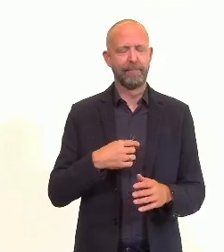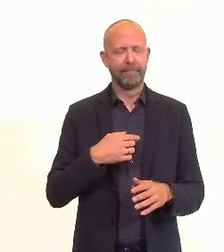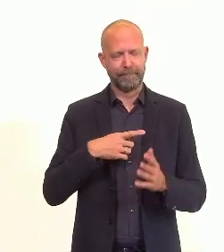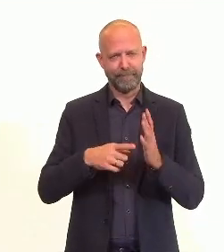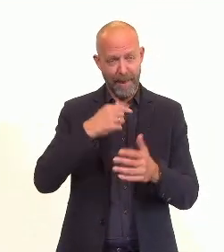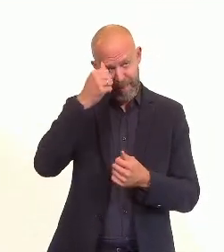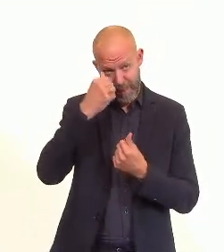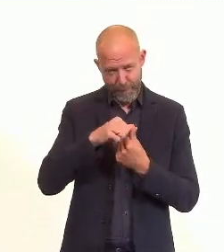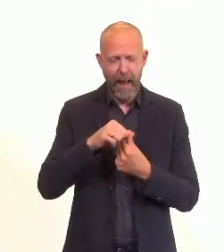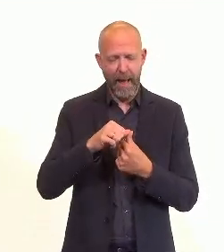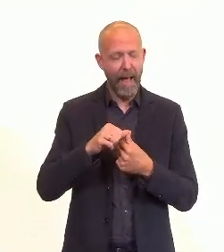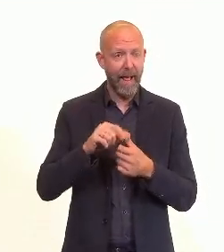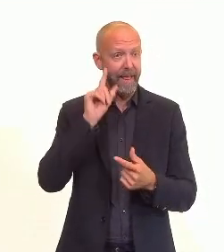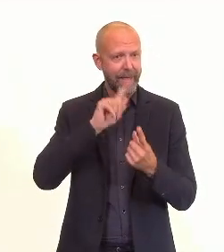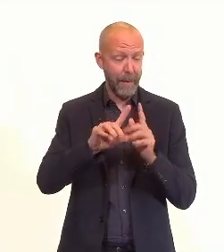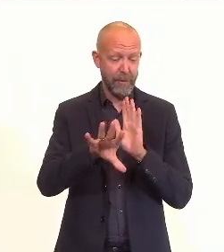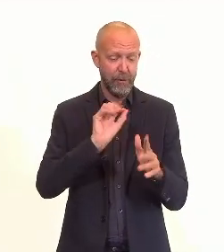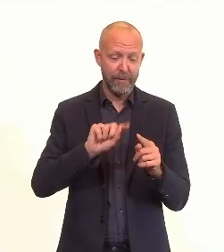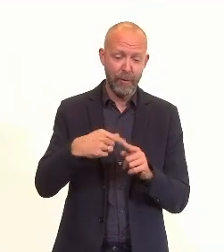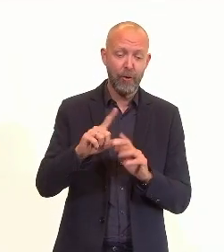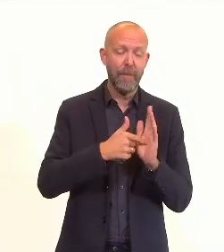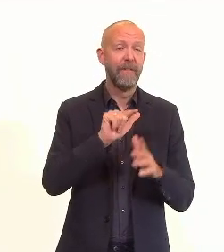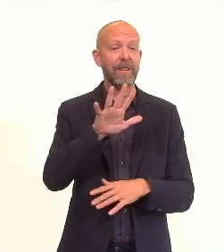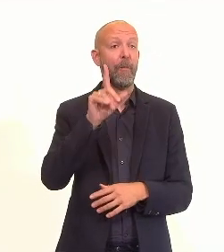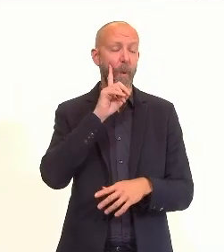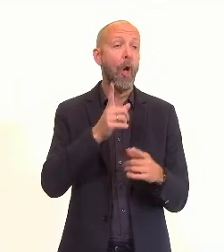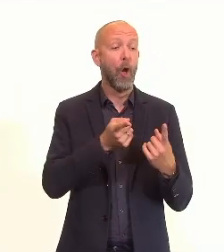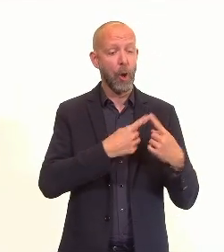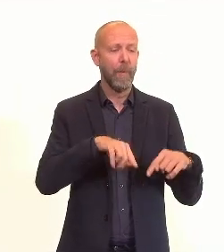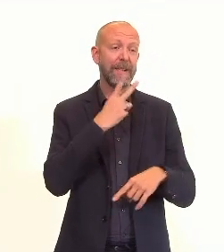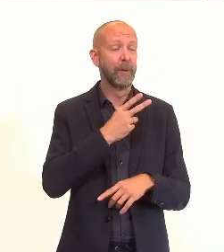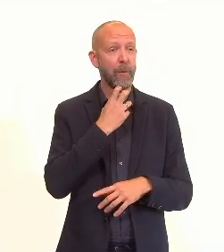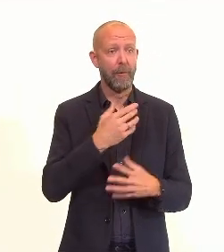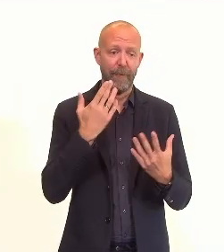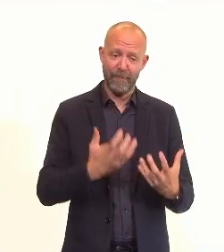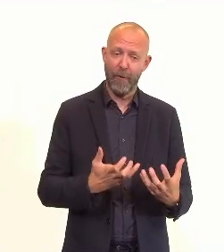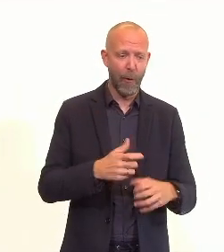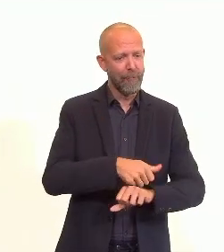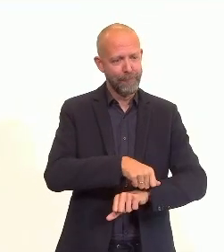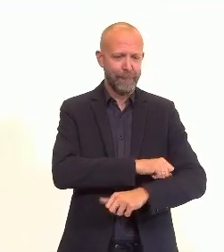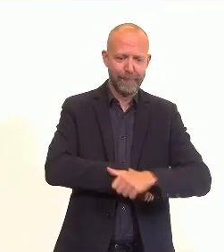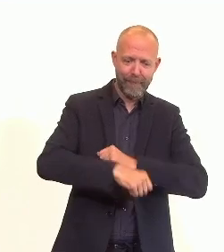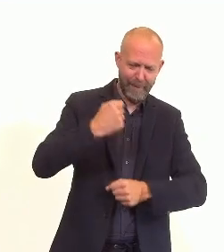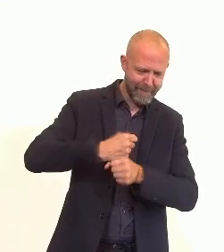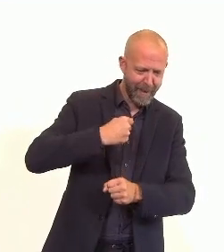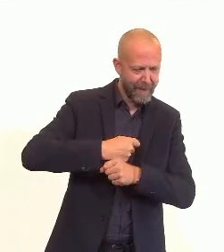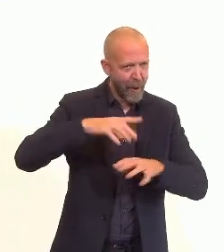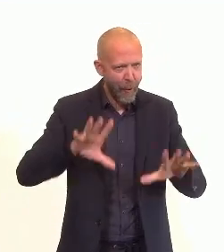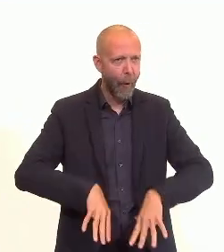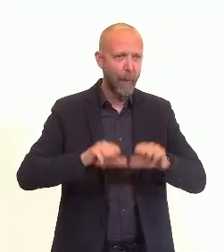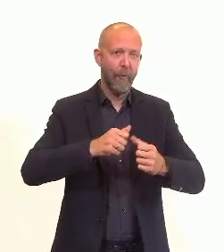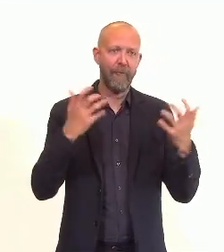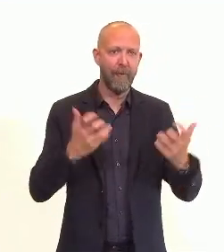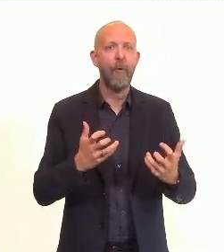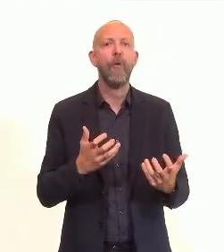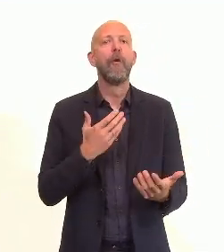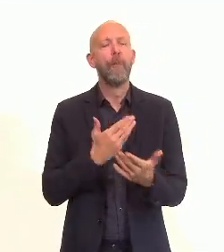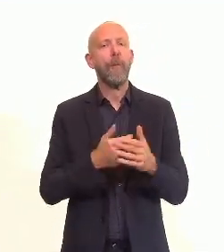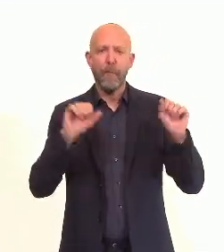pour 2025, parce que les comités citoyens veulent se remettre au travail dans les boutiques pour pouvoir d'ores et